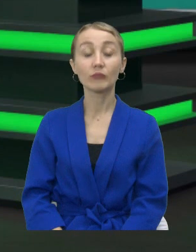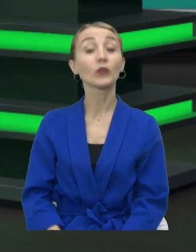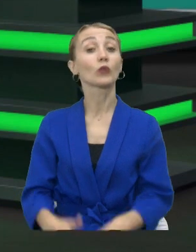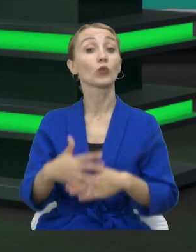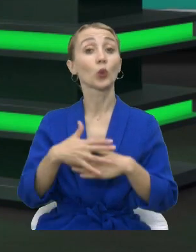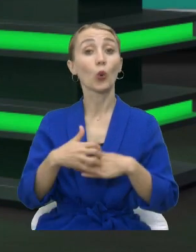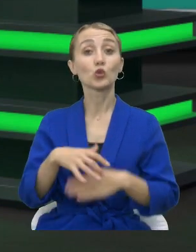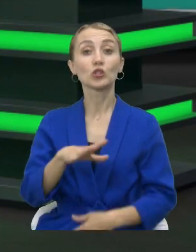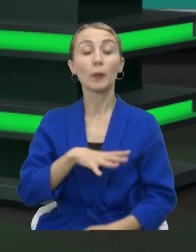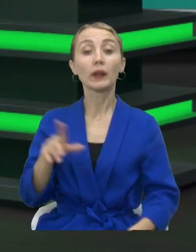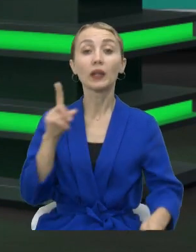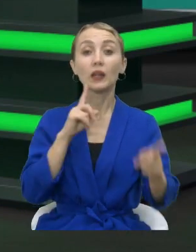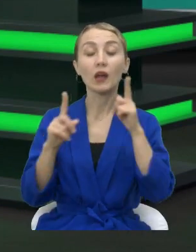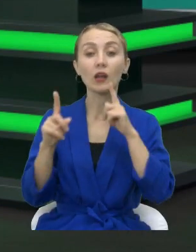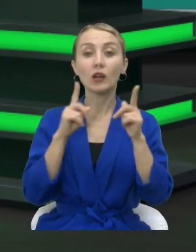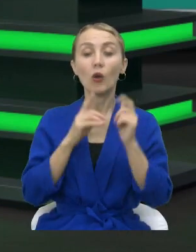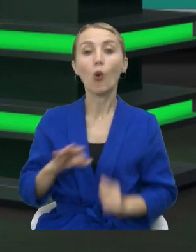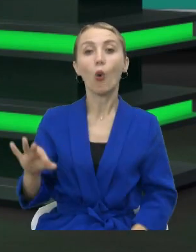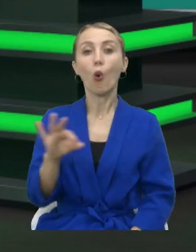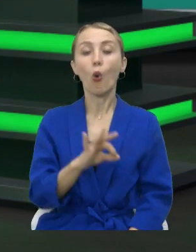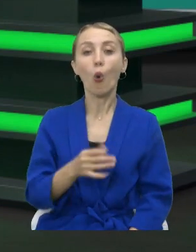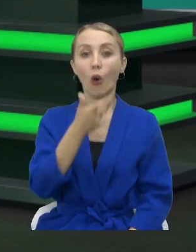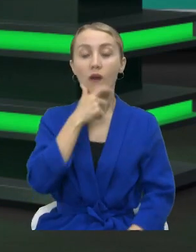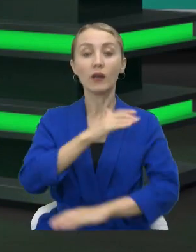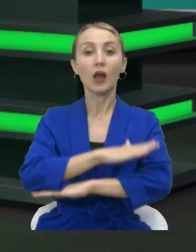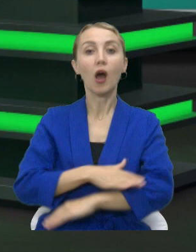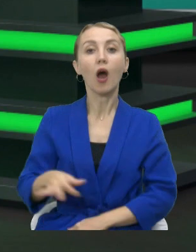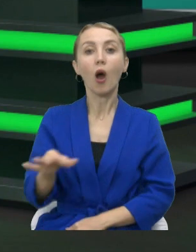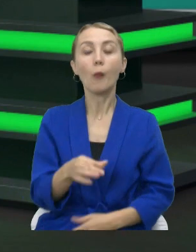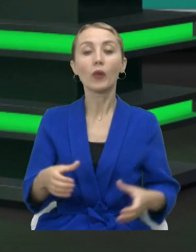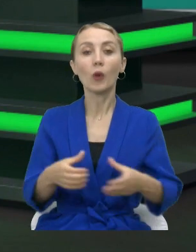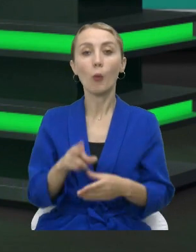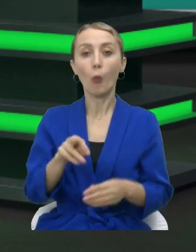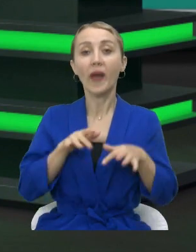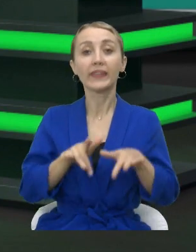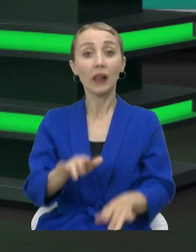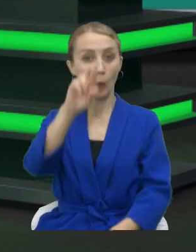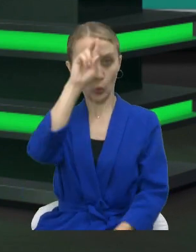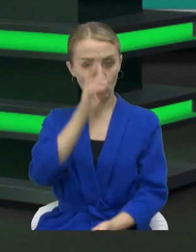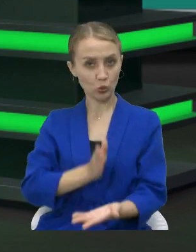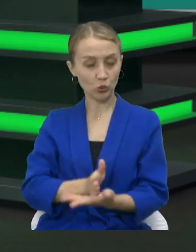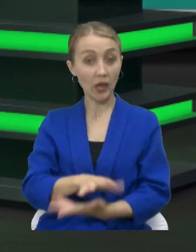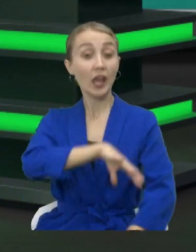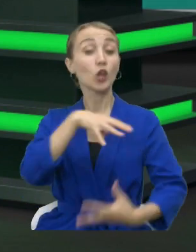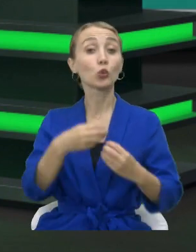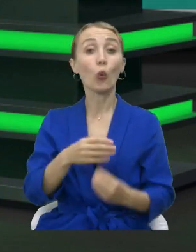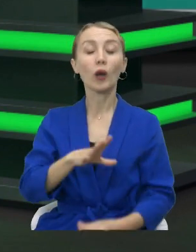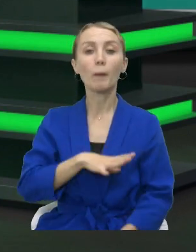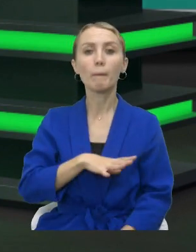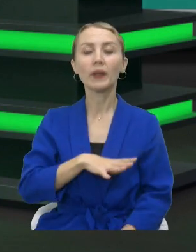В Кокшетау состоялось заседание Совета по этике областного департамента по делам государственной службы. По итогам было